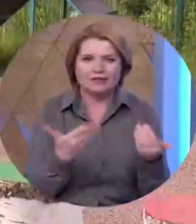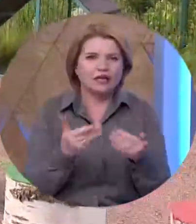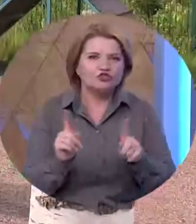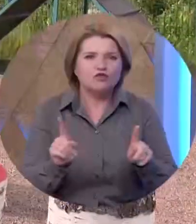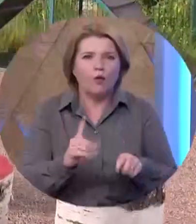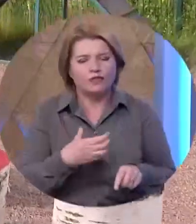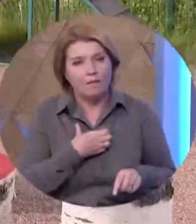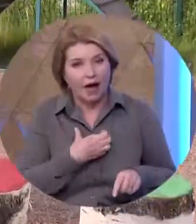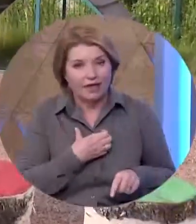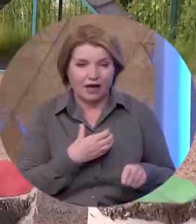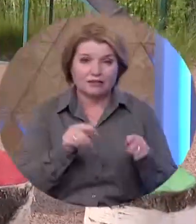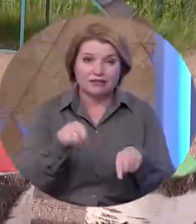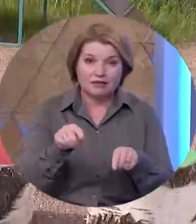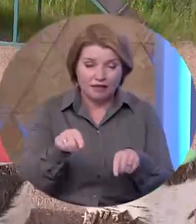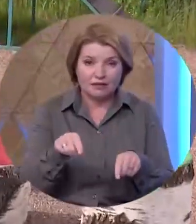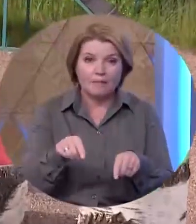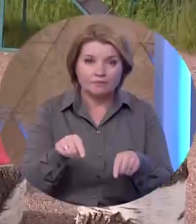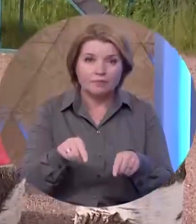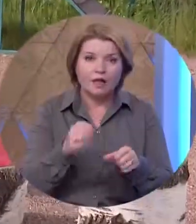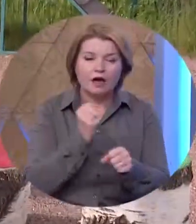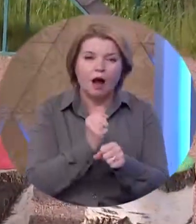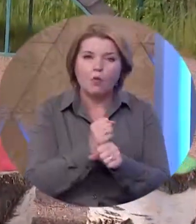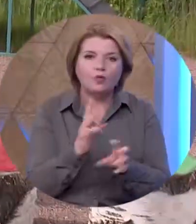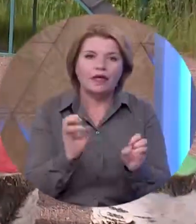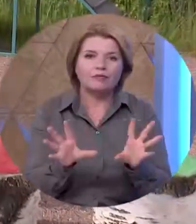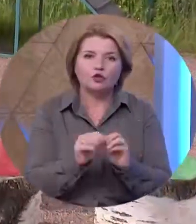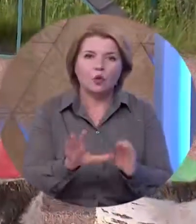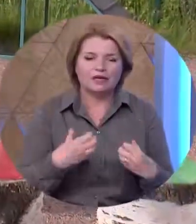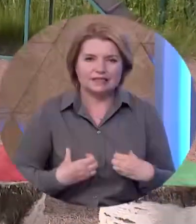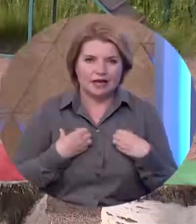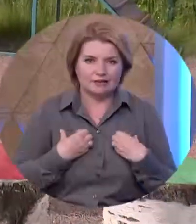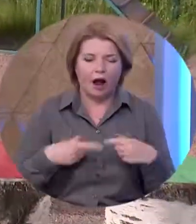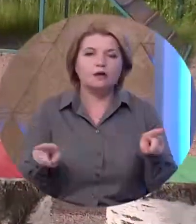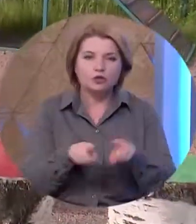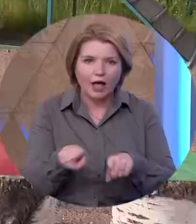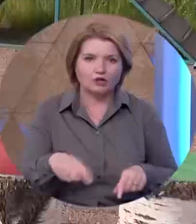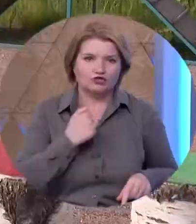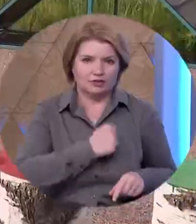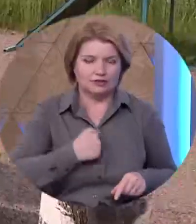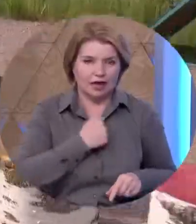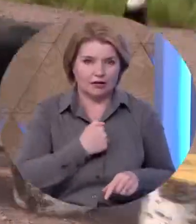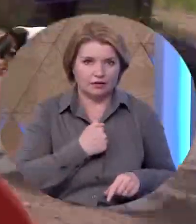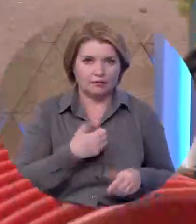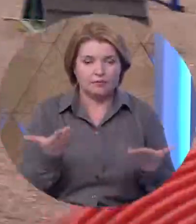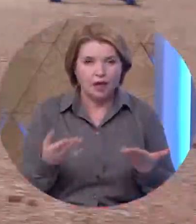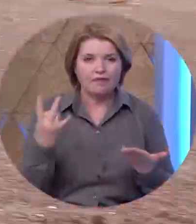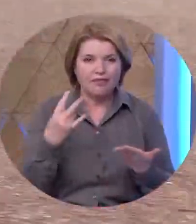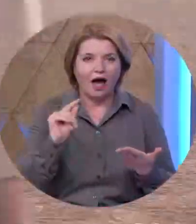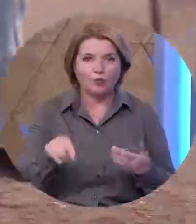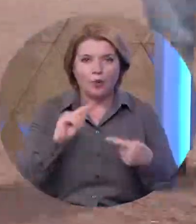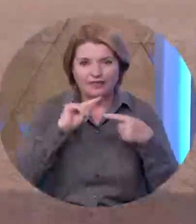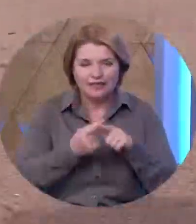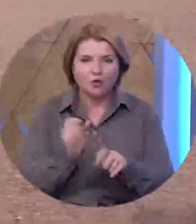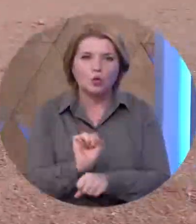Да? Это работает не только со страхами, это работает также и с агрессией. Да? Важно очень эту технику проходить именно с